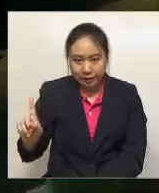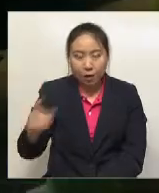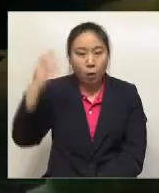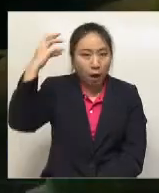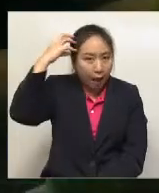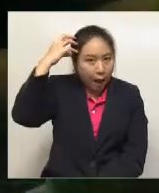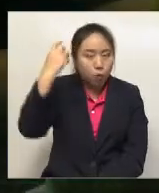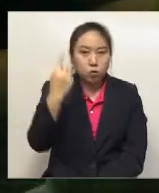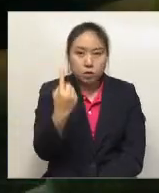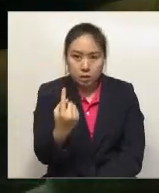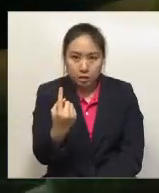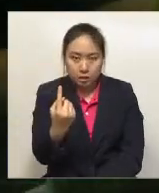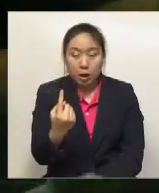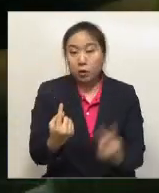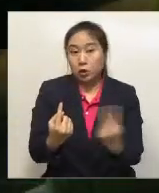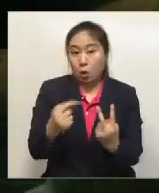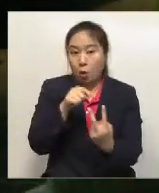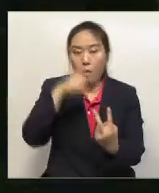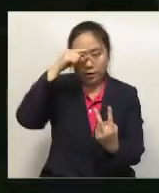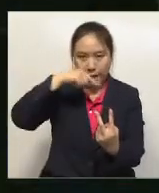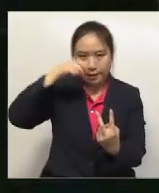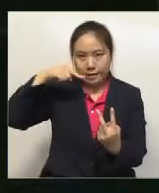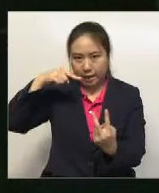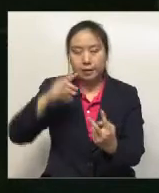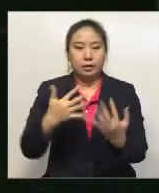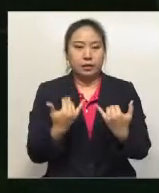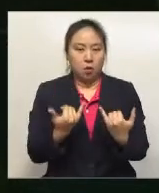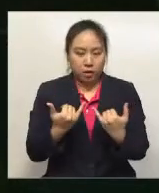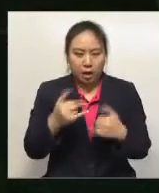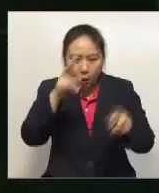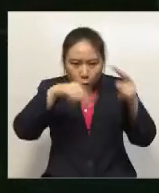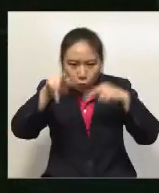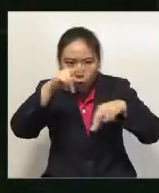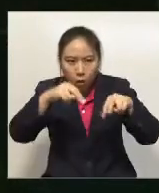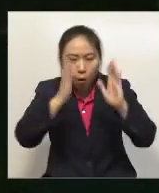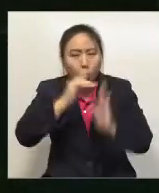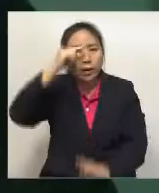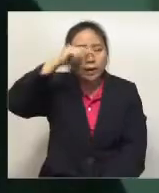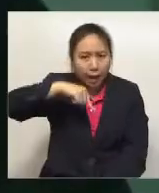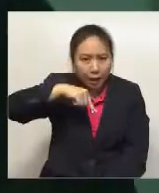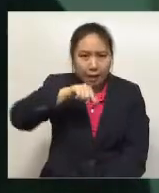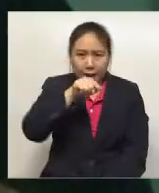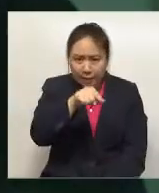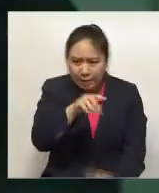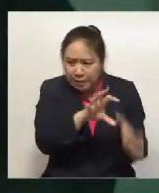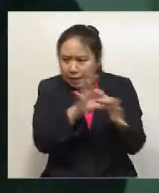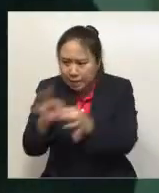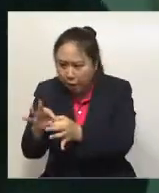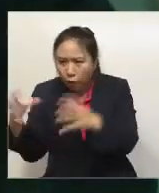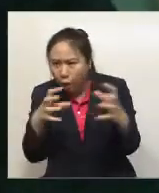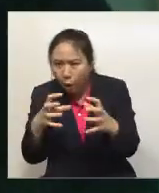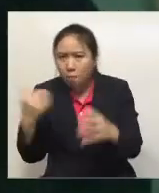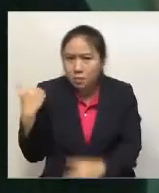ก็ชาวลาวอีก1คนส่วนอีก2คนเป็นคนไทยซึ่งตอนนี้กำลังตรวจสอบว่าคนไทยเนี่ยอยู่ในกลุ่มผู้ก่อเหตุหรือ